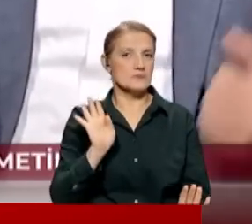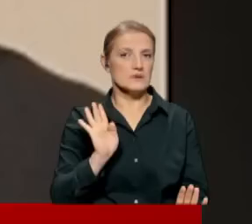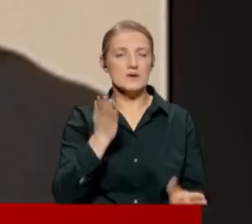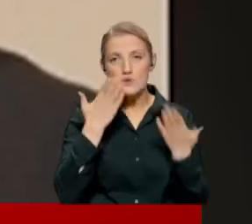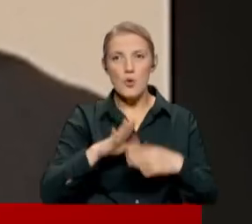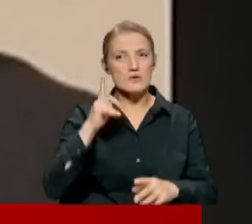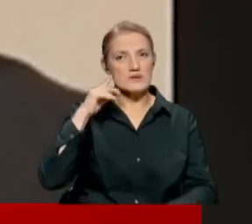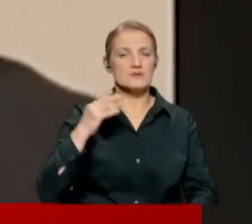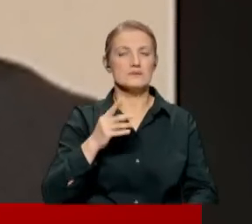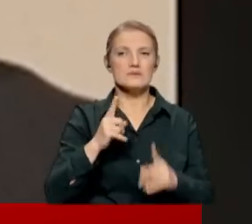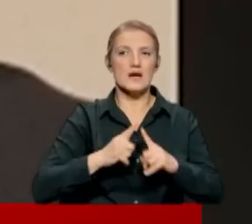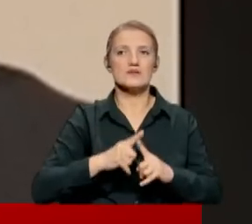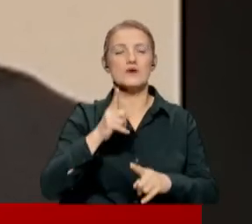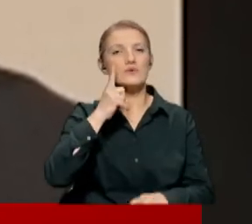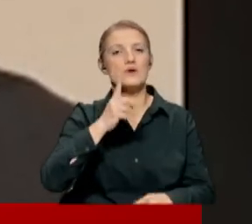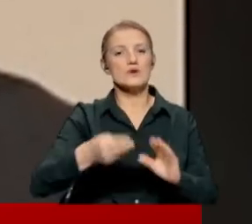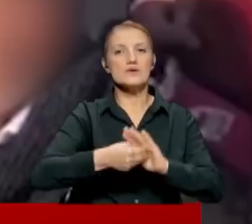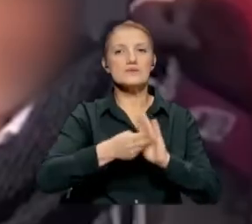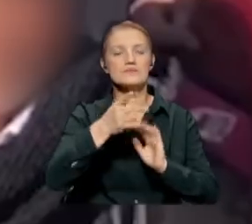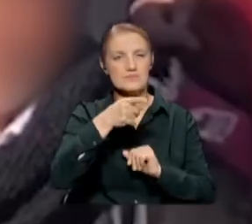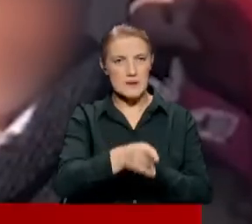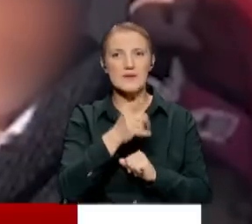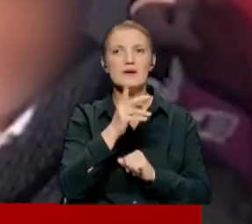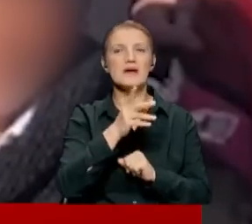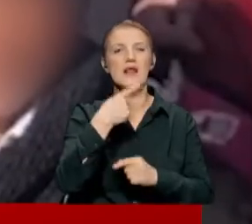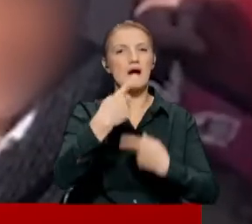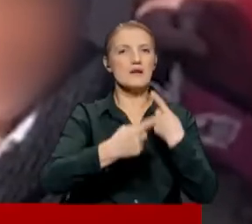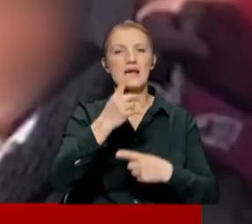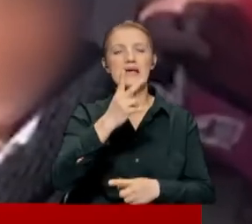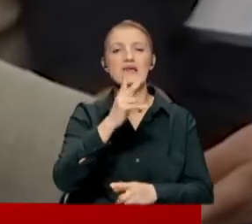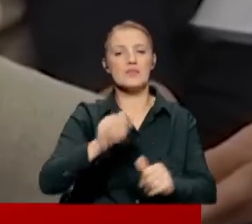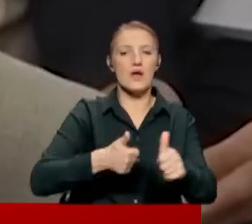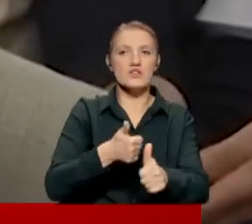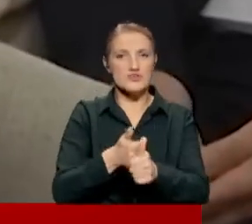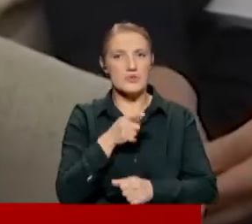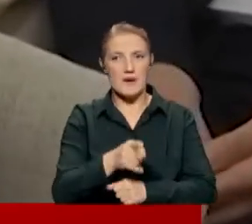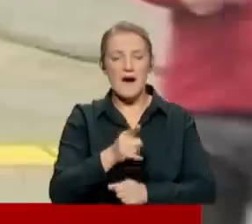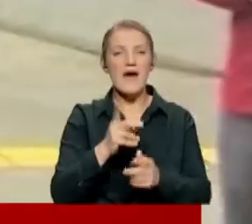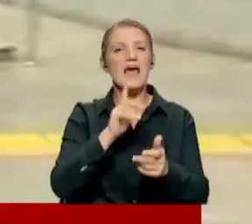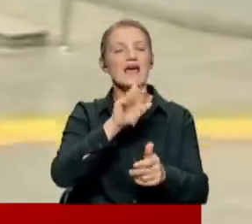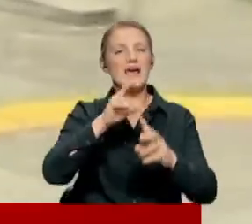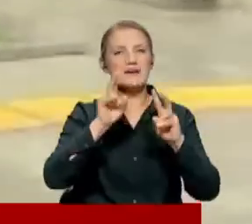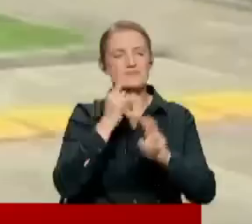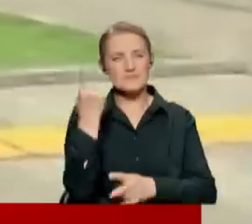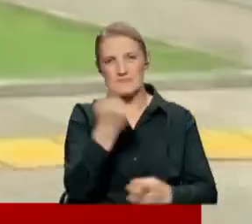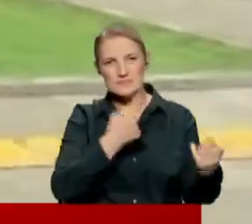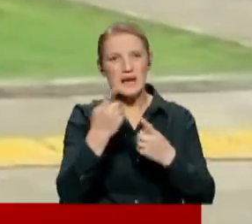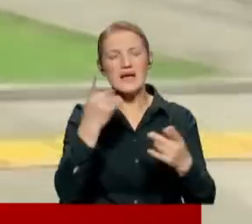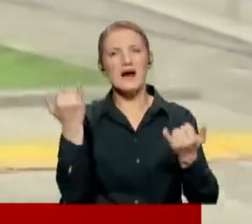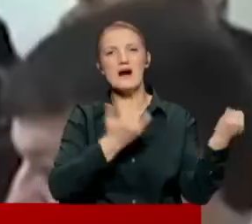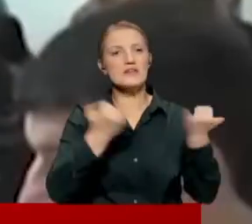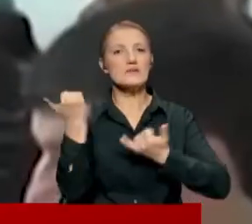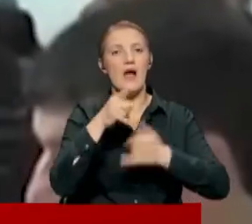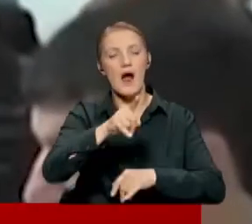sayacağız ücreti dağları iki Cumhurbaşkanı danışmanı koltuğundan ederken AK Parti içinden iddialar araştırmalı diyerek ilk ses